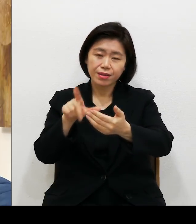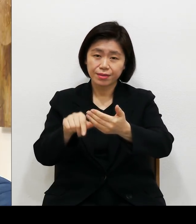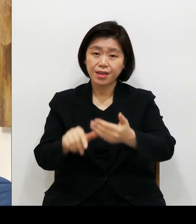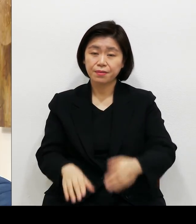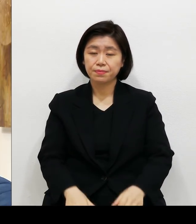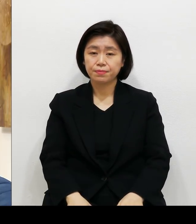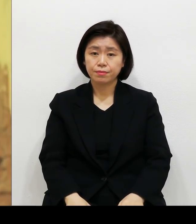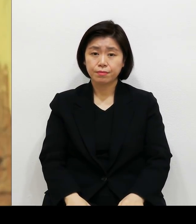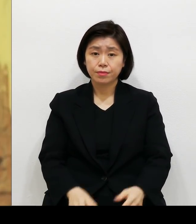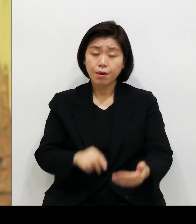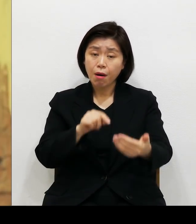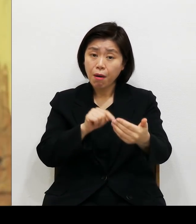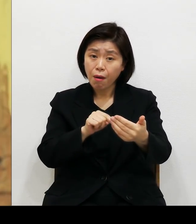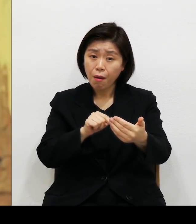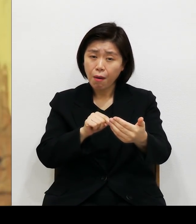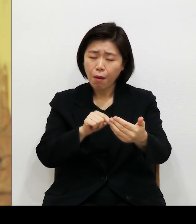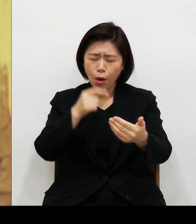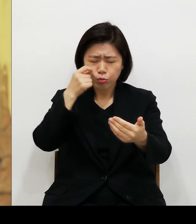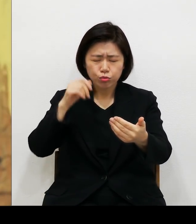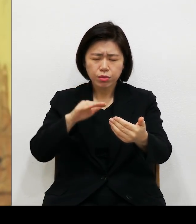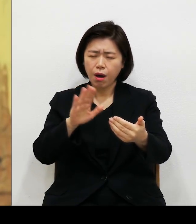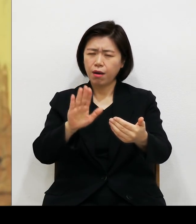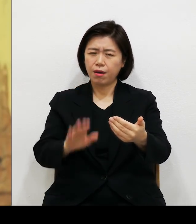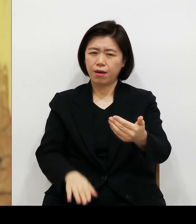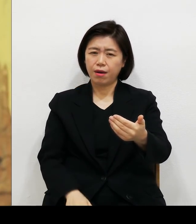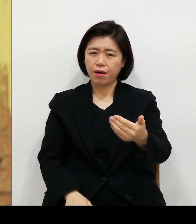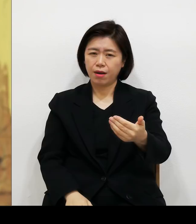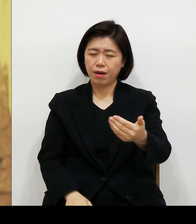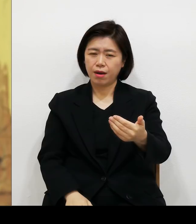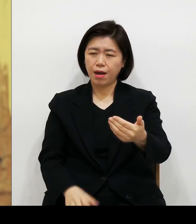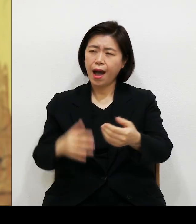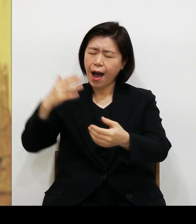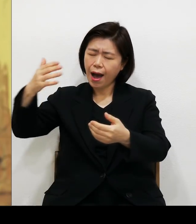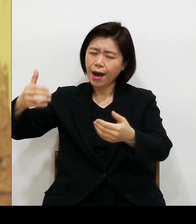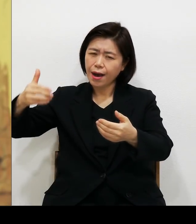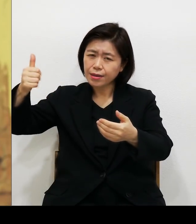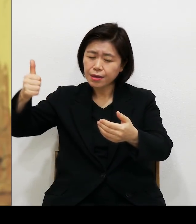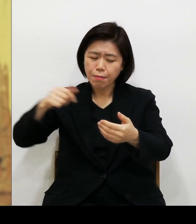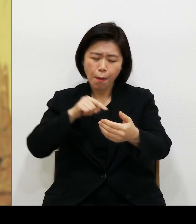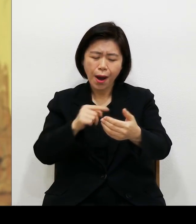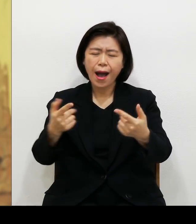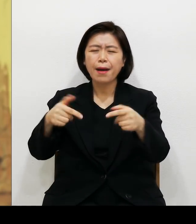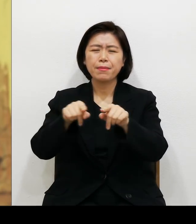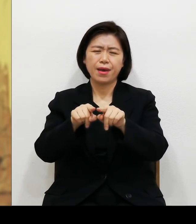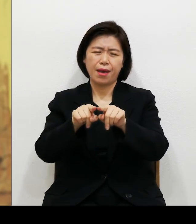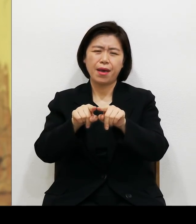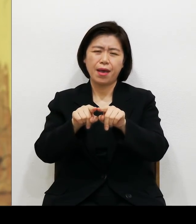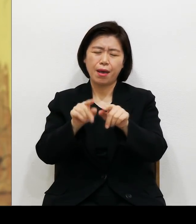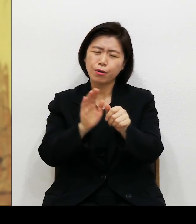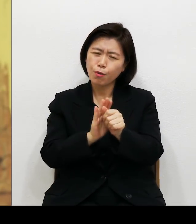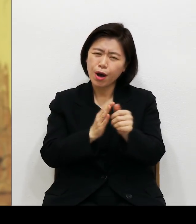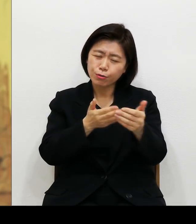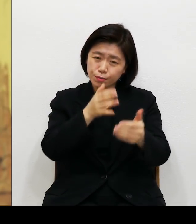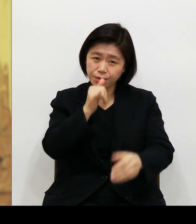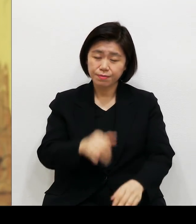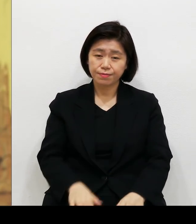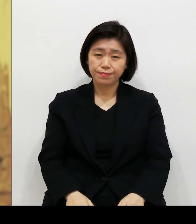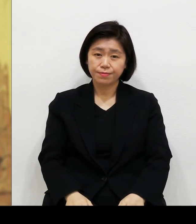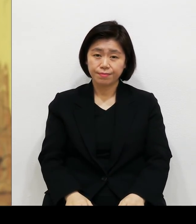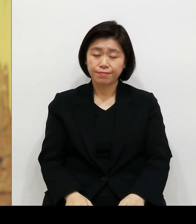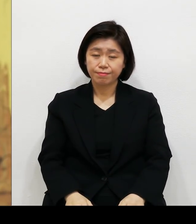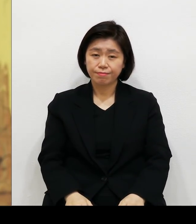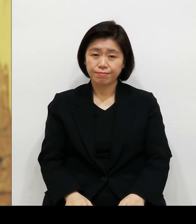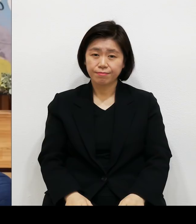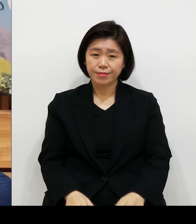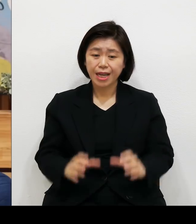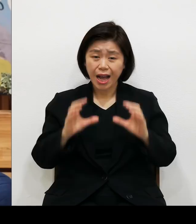않고 너는 누군가가 너와 함께하고 계신다. 그리고 너의 앞날은 절대